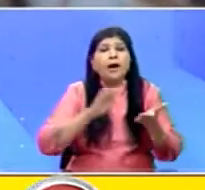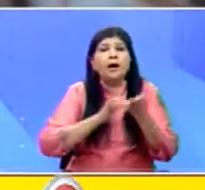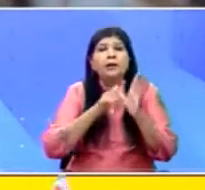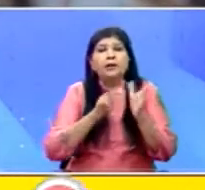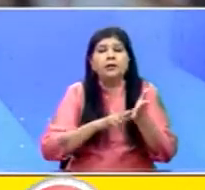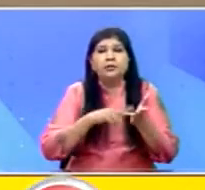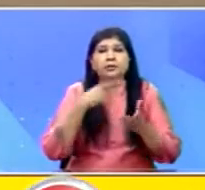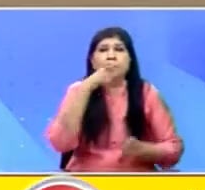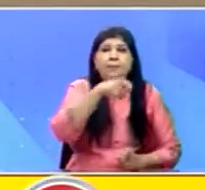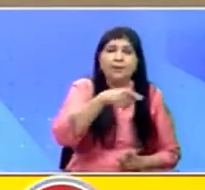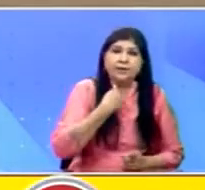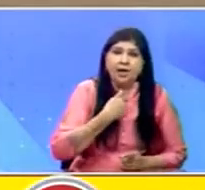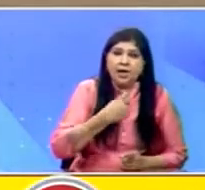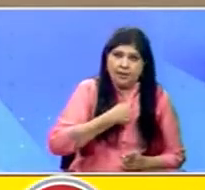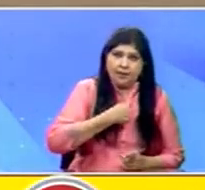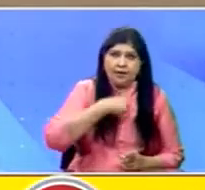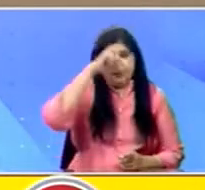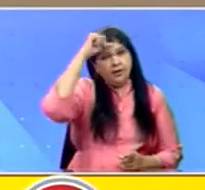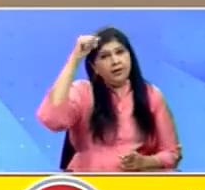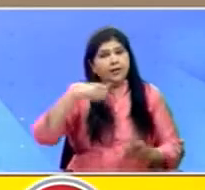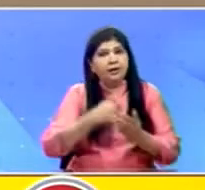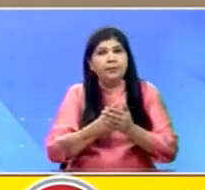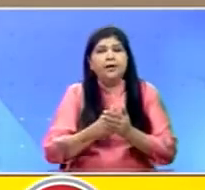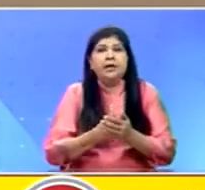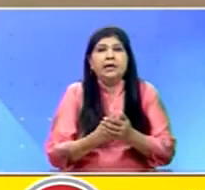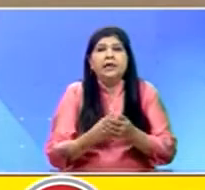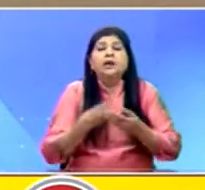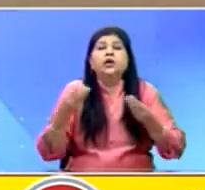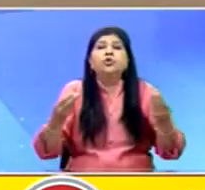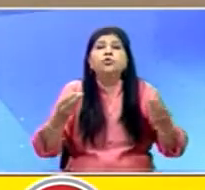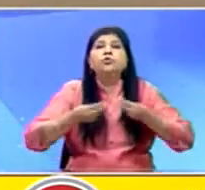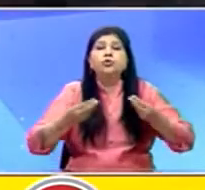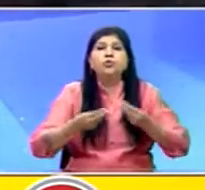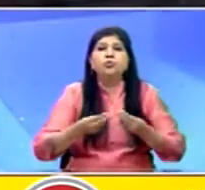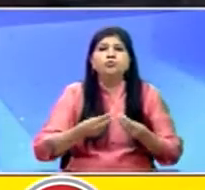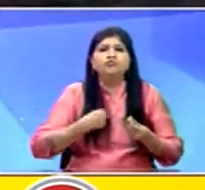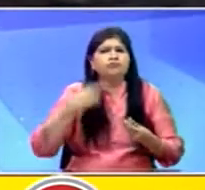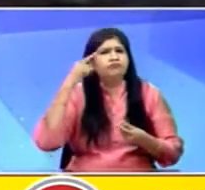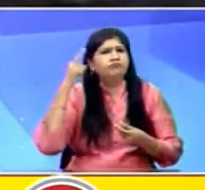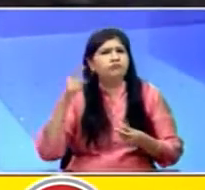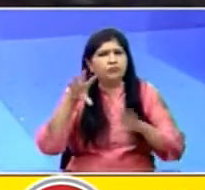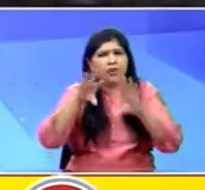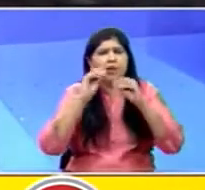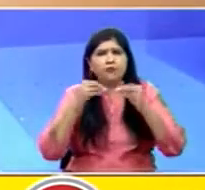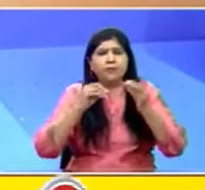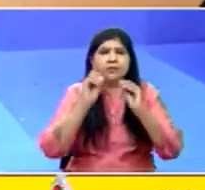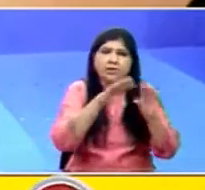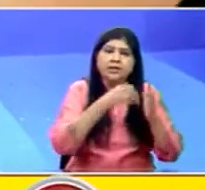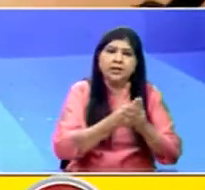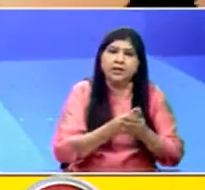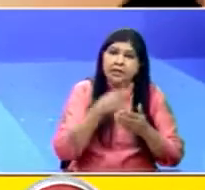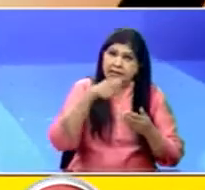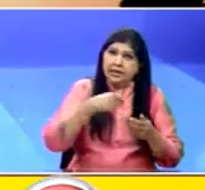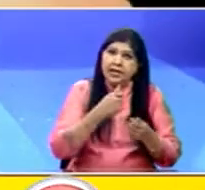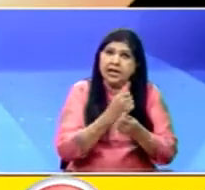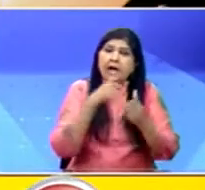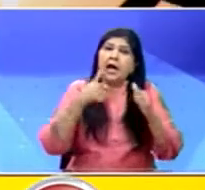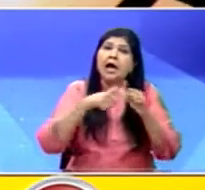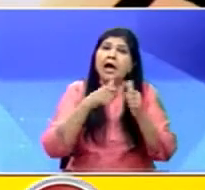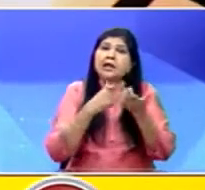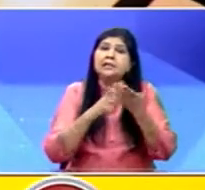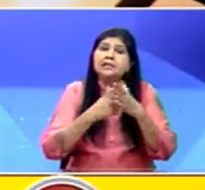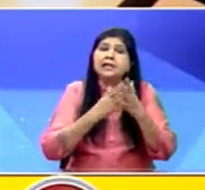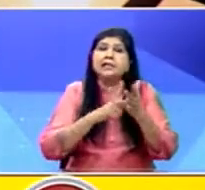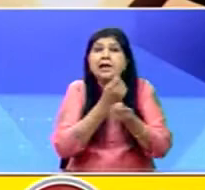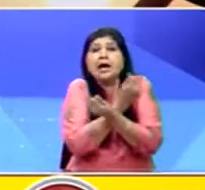प्रति हमारे देश में एक नई जागरूकता पैदा होगी। आजादी का अमृत महोत्सव अगले